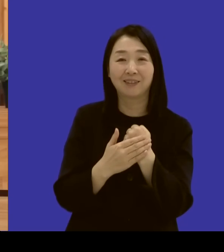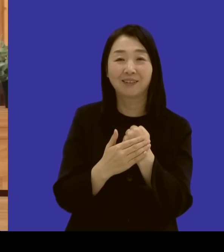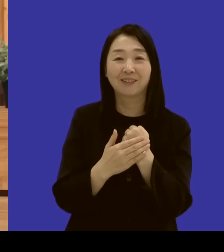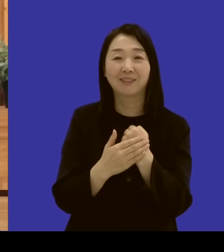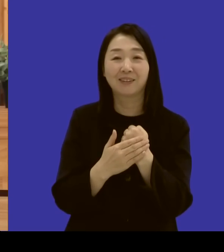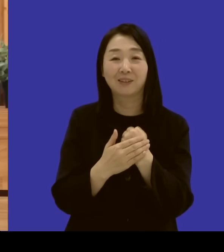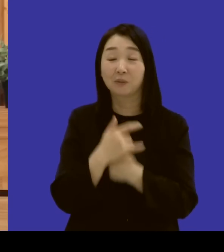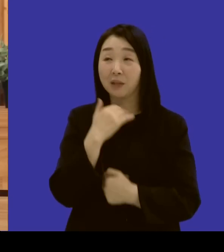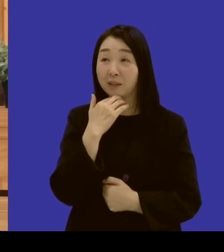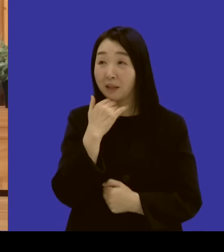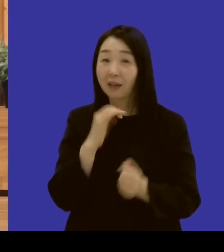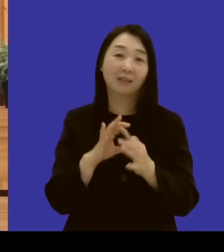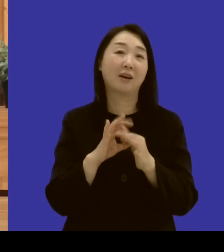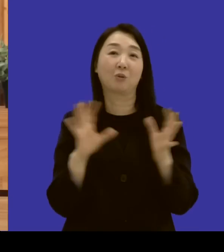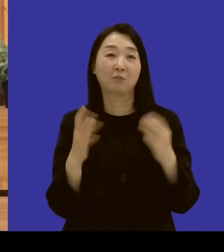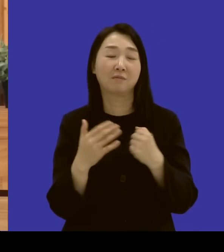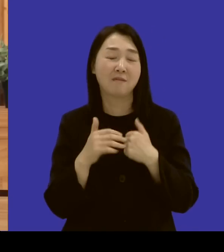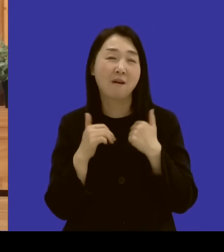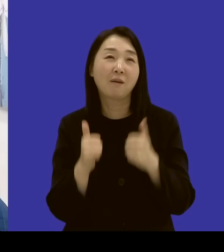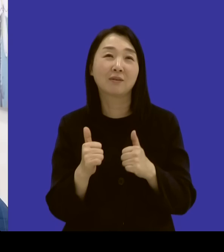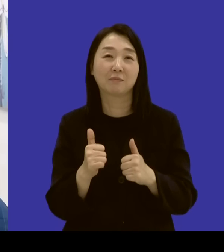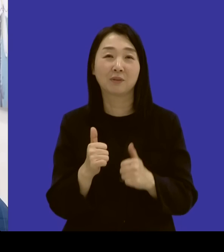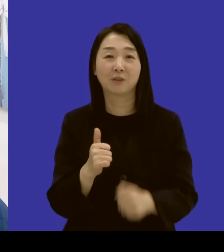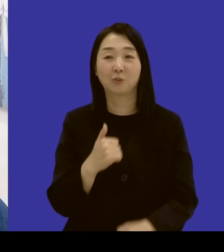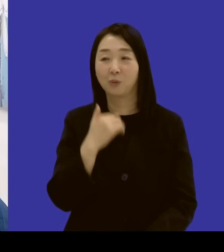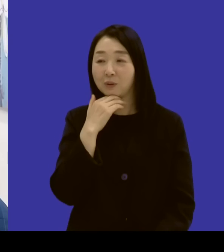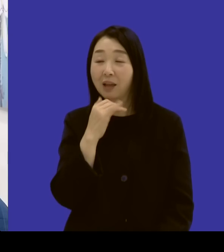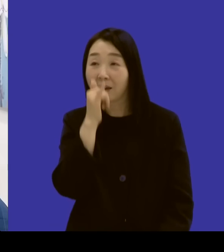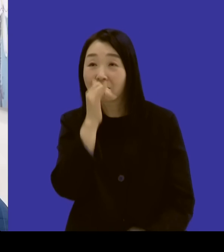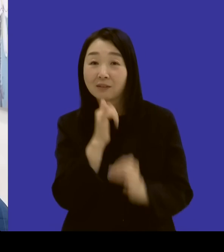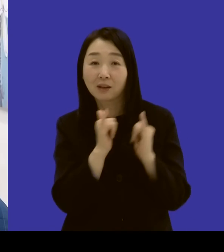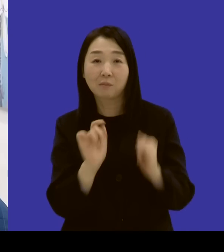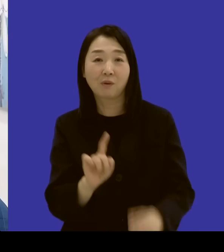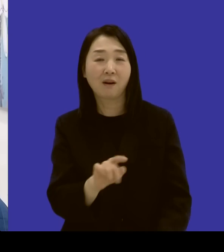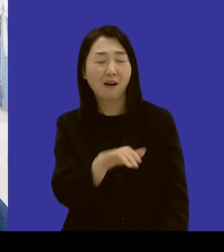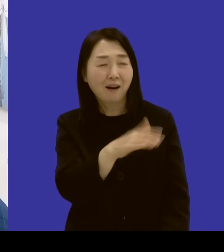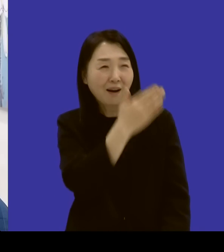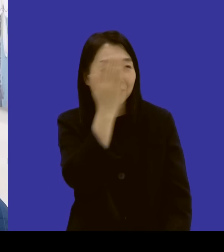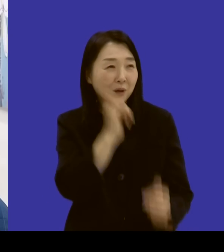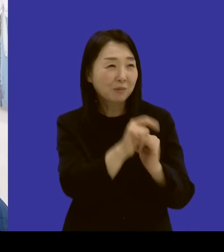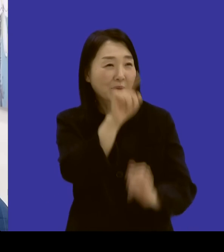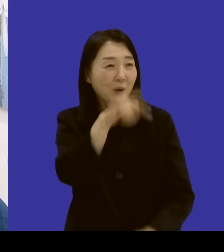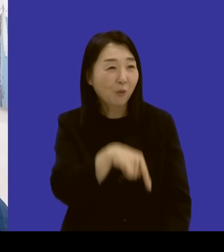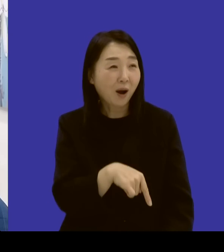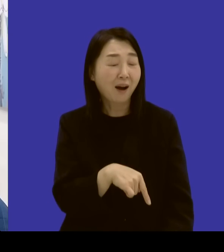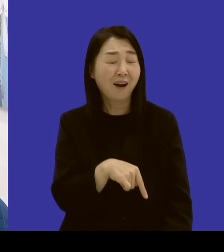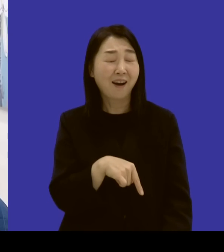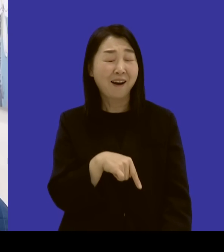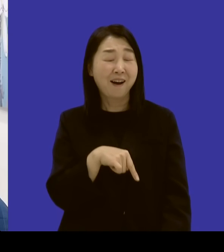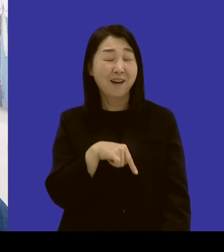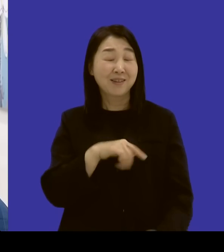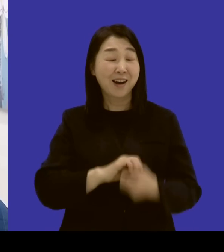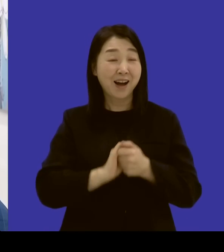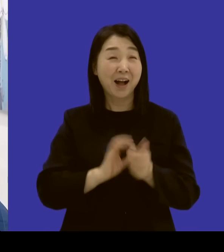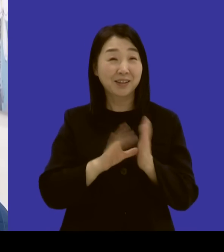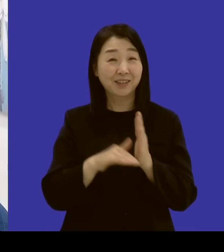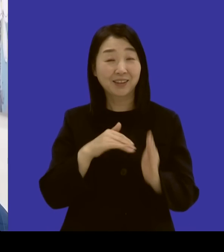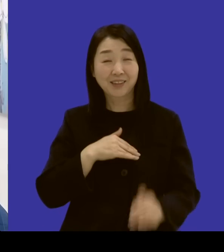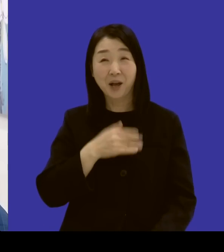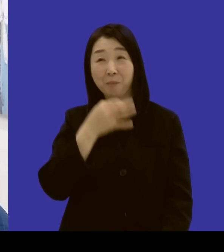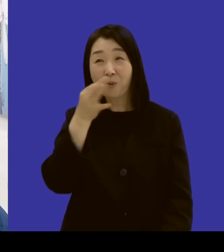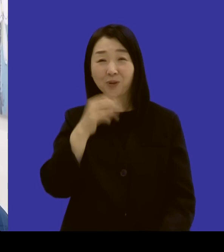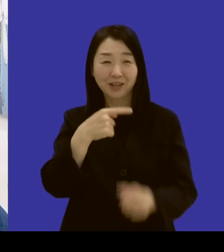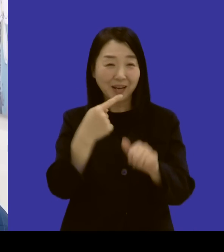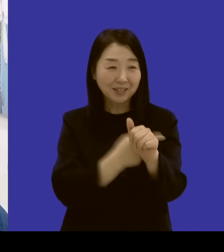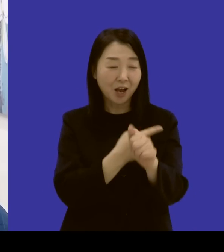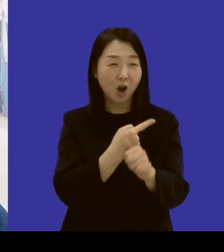그러니까 나이랑은 전혀 상관없이 그리고 나이 드신 분들은 또 이런 친구들이 와서 그냥 입만 열어주면 내가 목소리가 그렇게 나오는 것